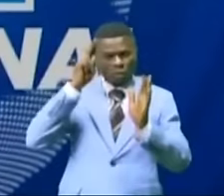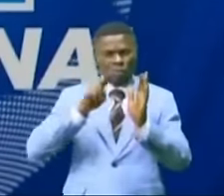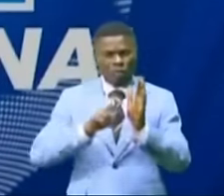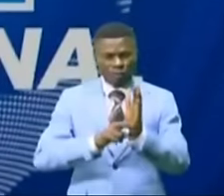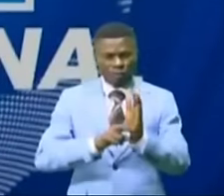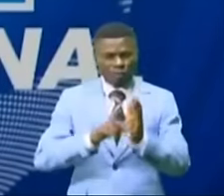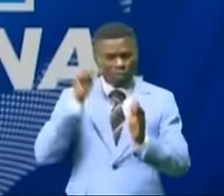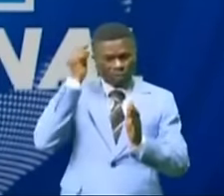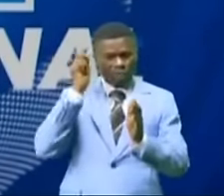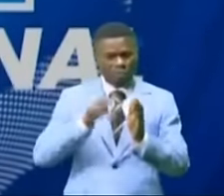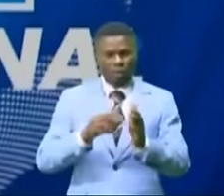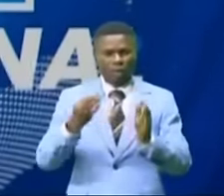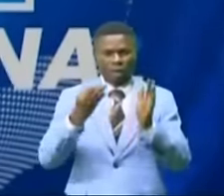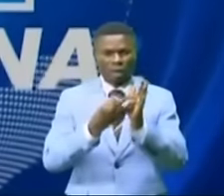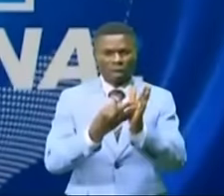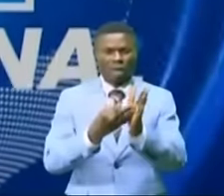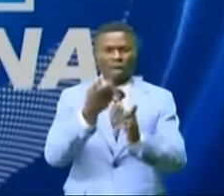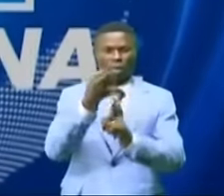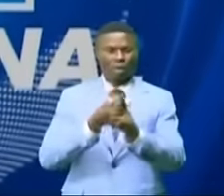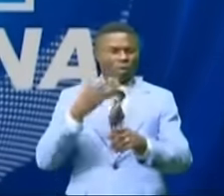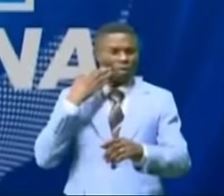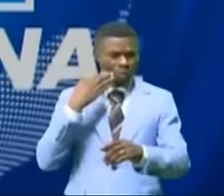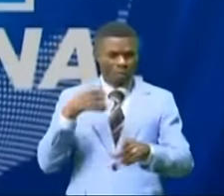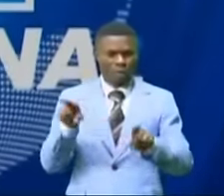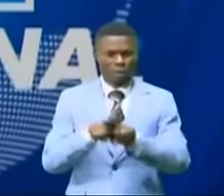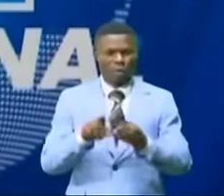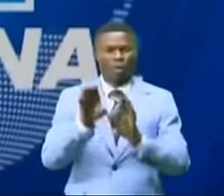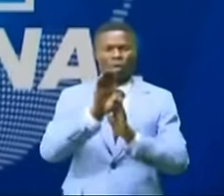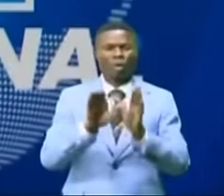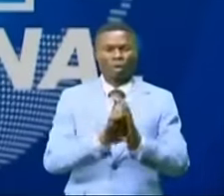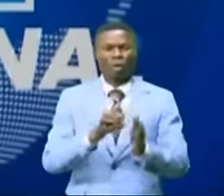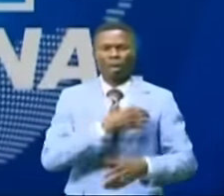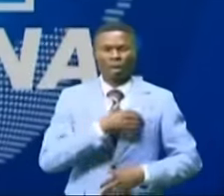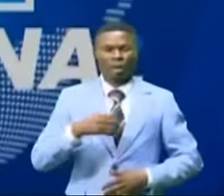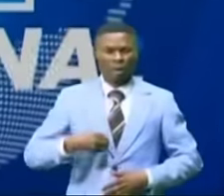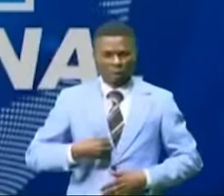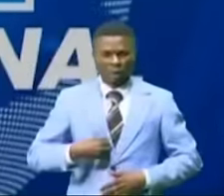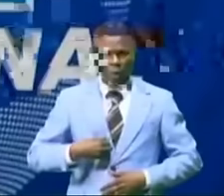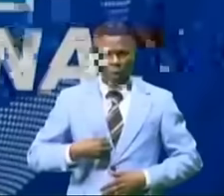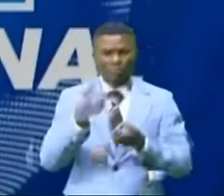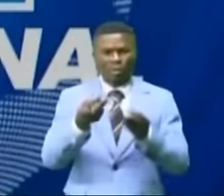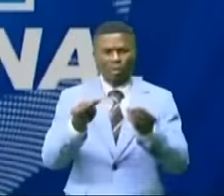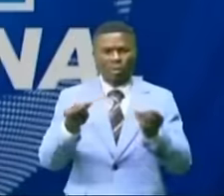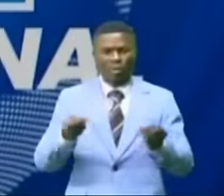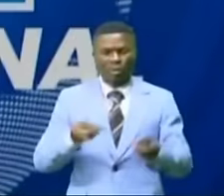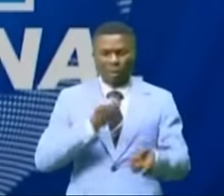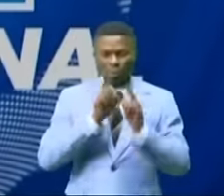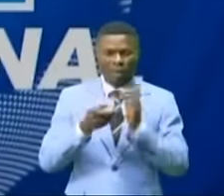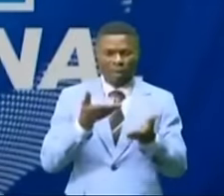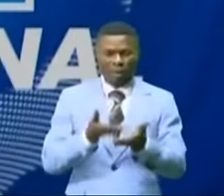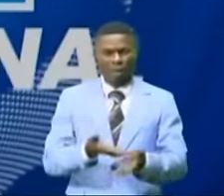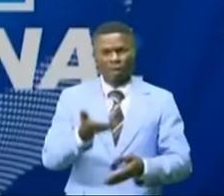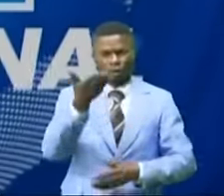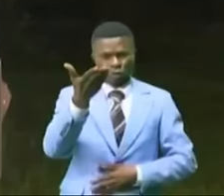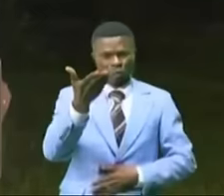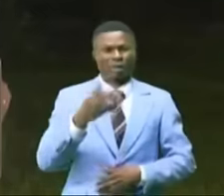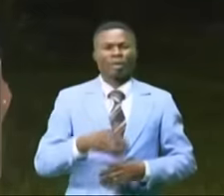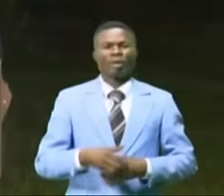tenue un 8 mars, quoi de plus normal que la condition de la femme ait pris une place essentielle. Suivez cet